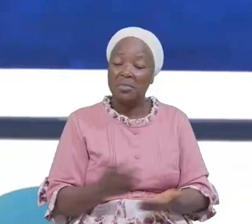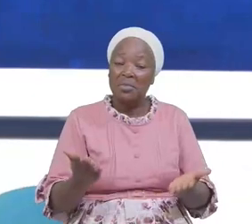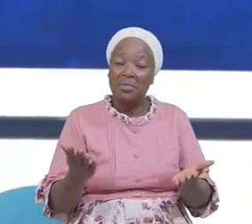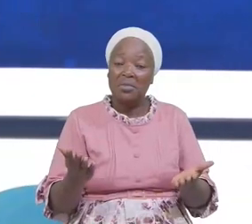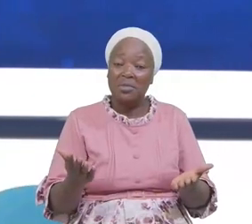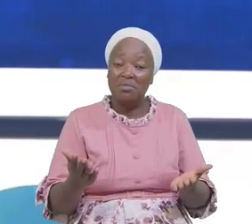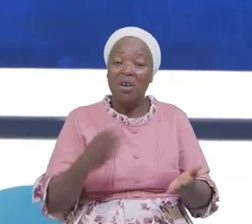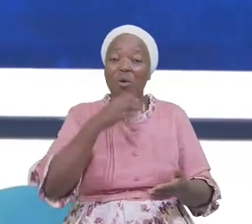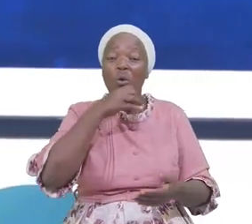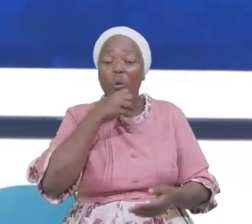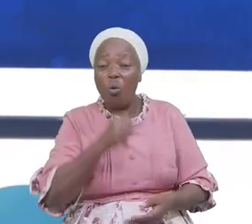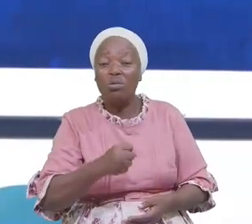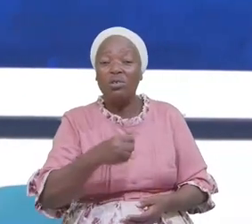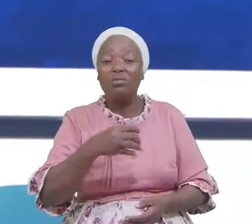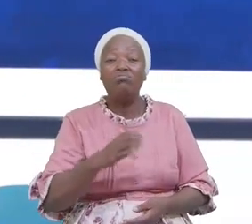L'ancienne ivrognerie,